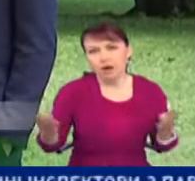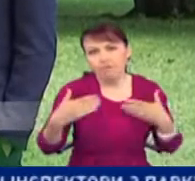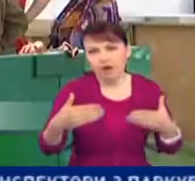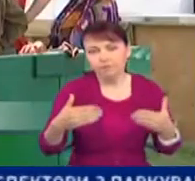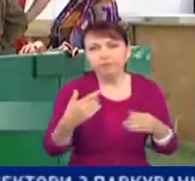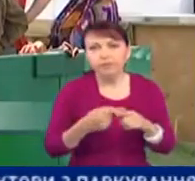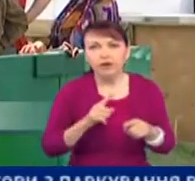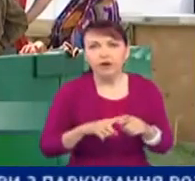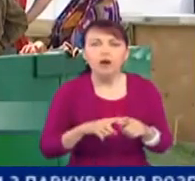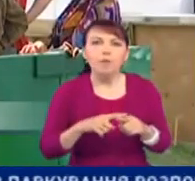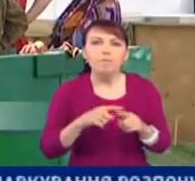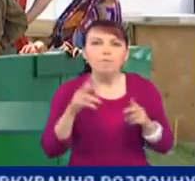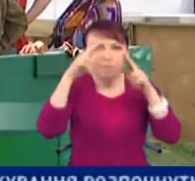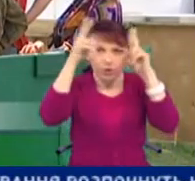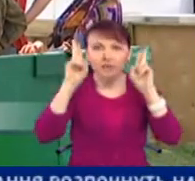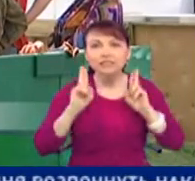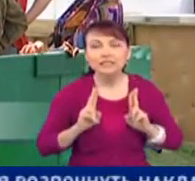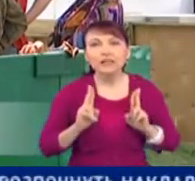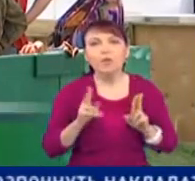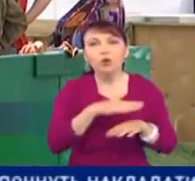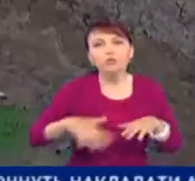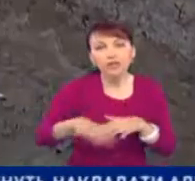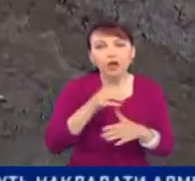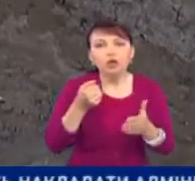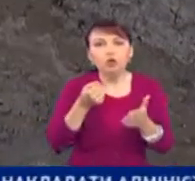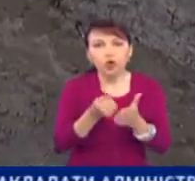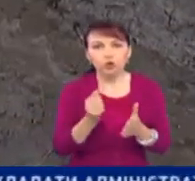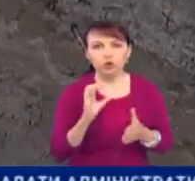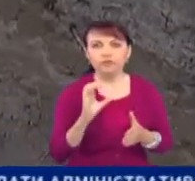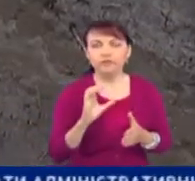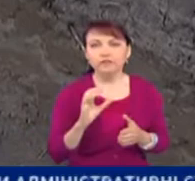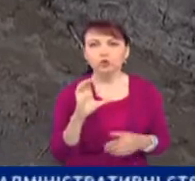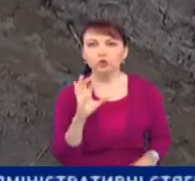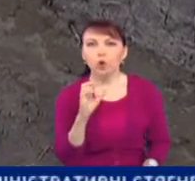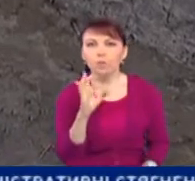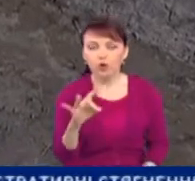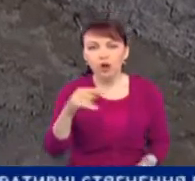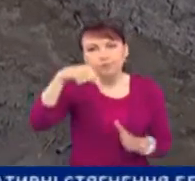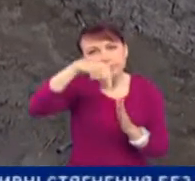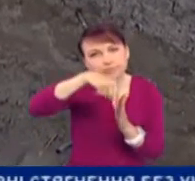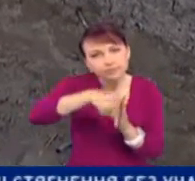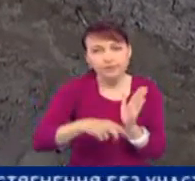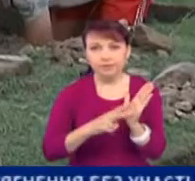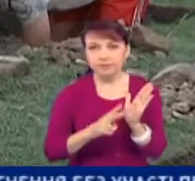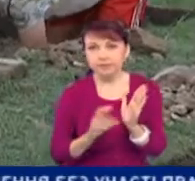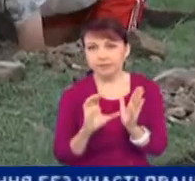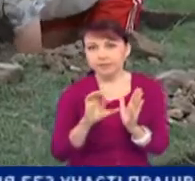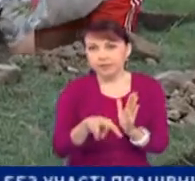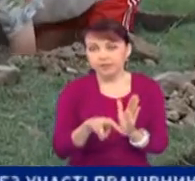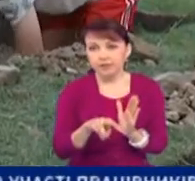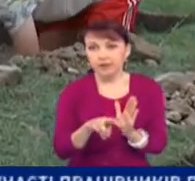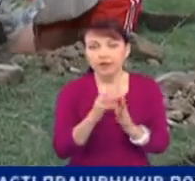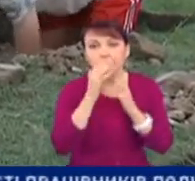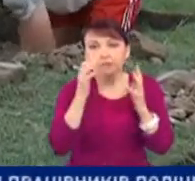подвір'я, яка вела до Софійського собору. Фундамент брами знайшли на глибині всього 70 сантиметрів. Збереглася